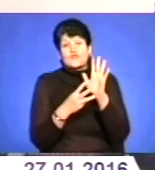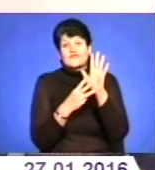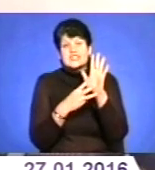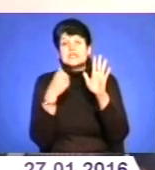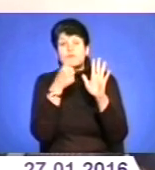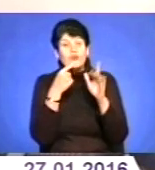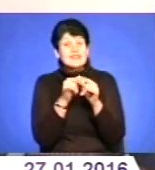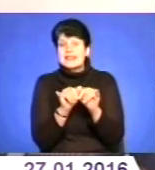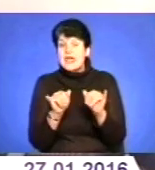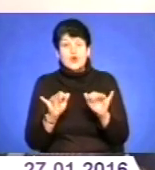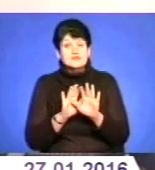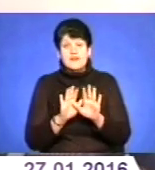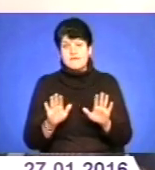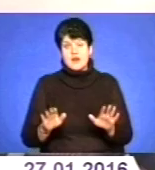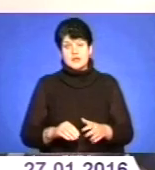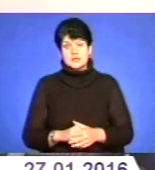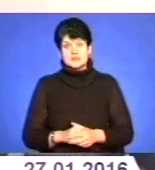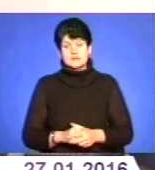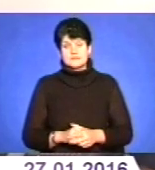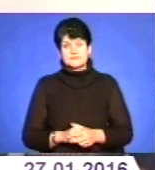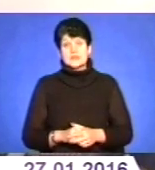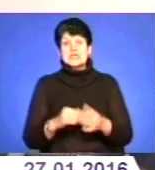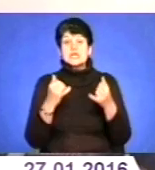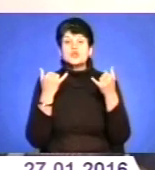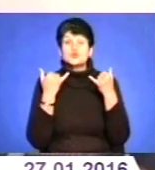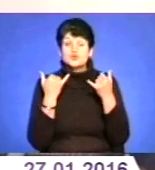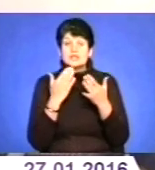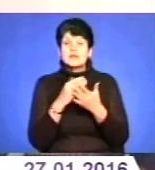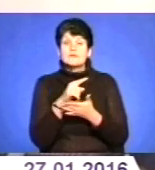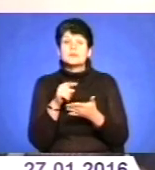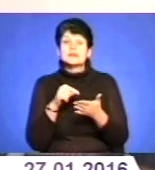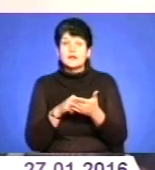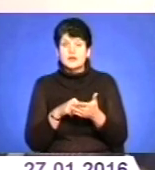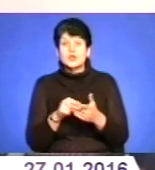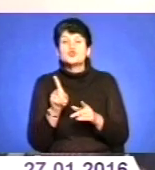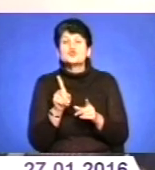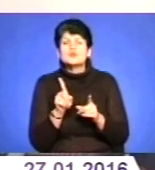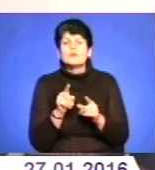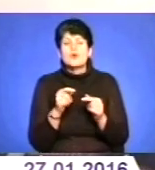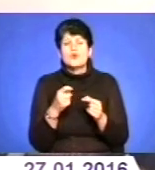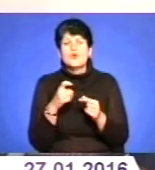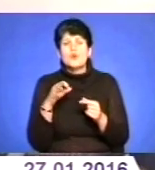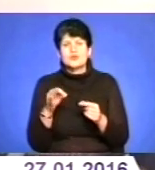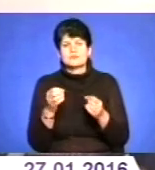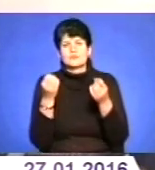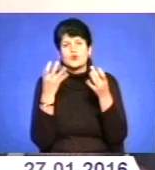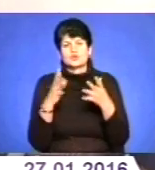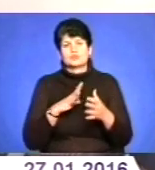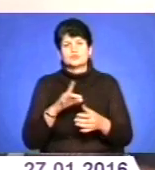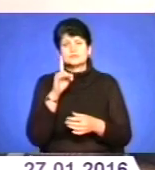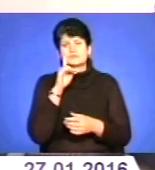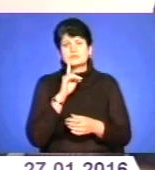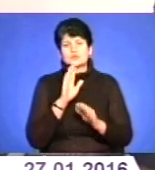не розвивається. І сьогодні стоїть питання, щоб він був хоча б елементарно